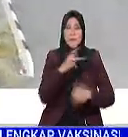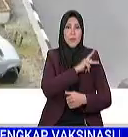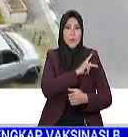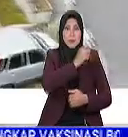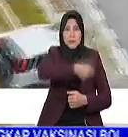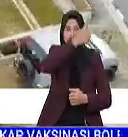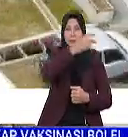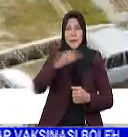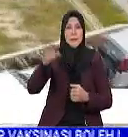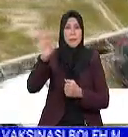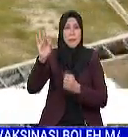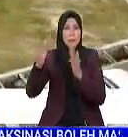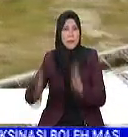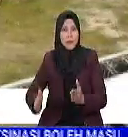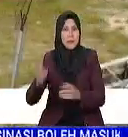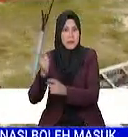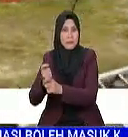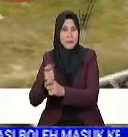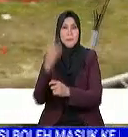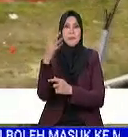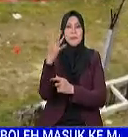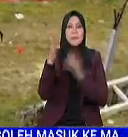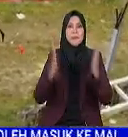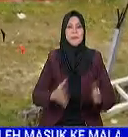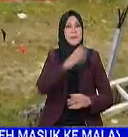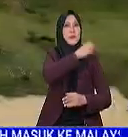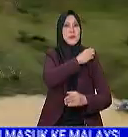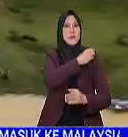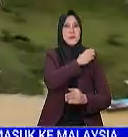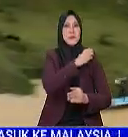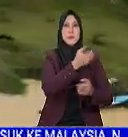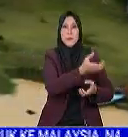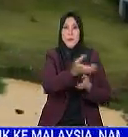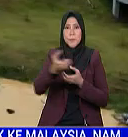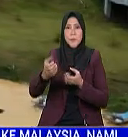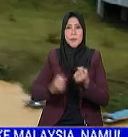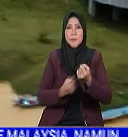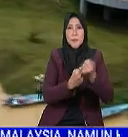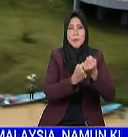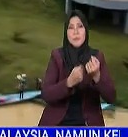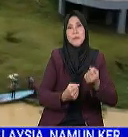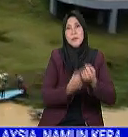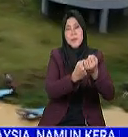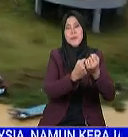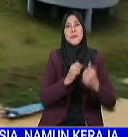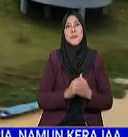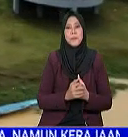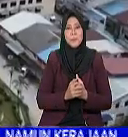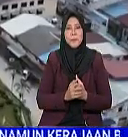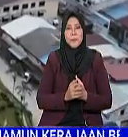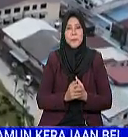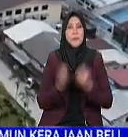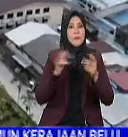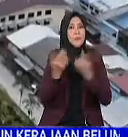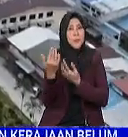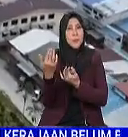dan sembilan anggota Bombay tetap 15 orang lagi pegawai Bombe bantuan ia sekaligus menempatkan Penantian penduduk yang